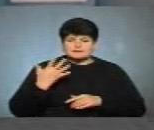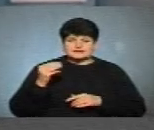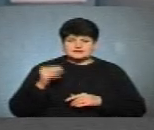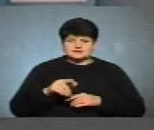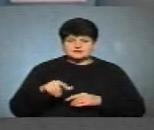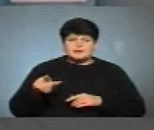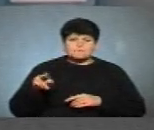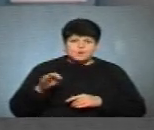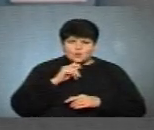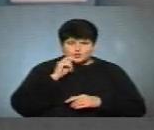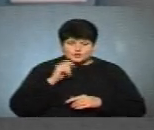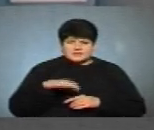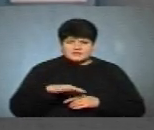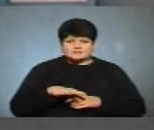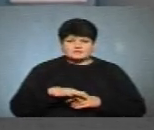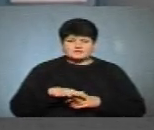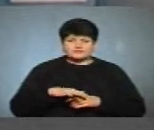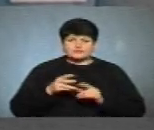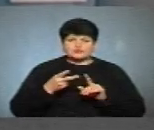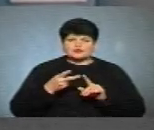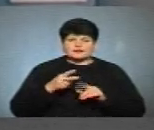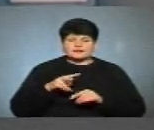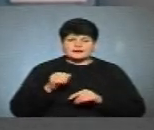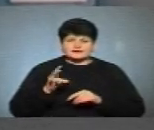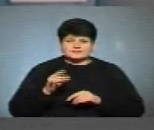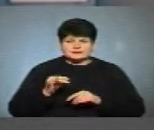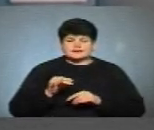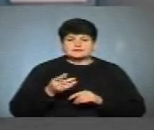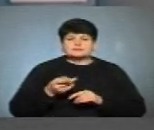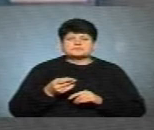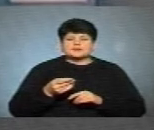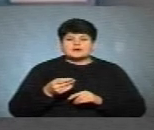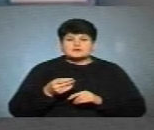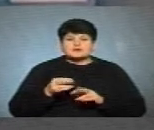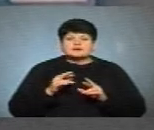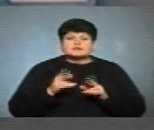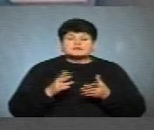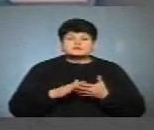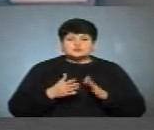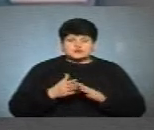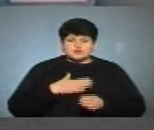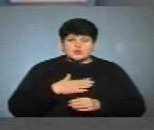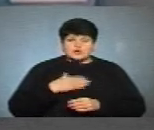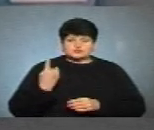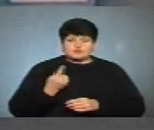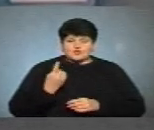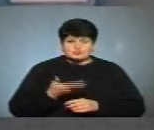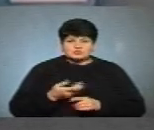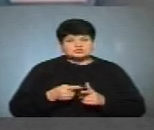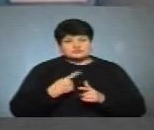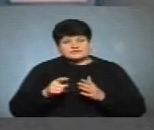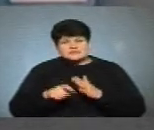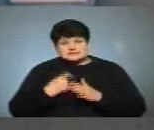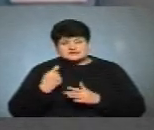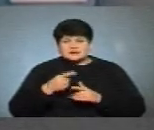загалом по Україні вторинної ланки, це дані НСЗУ. Яка ситуація в нас в області? Чи ви дізнавалися,